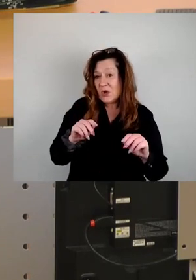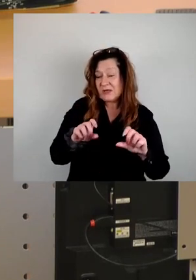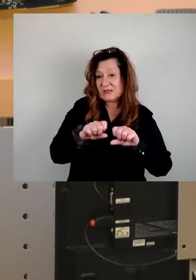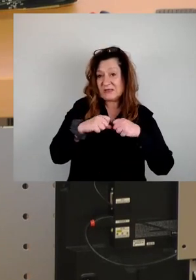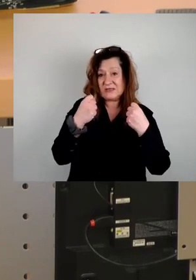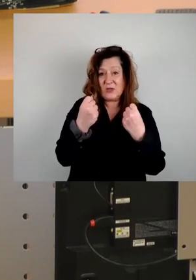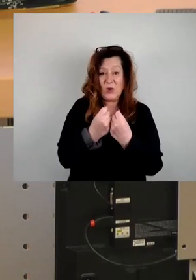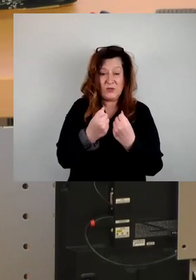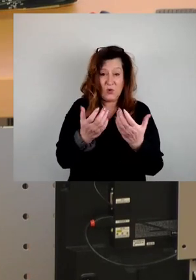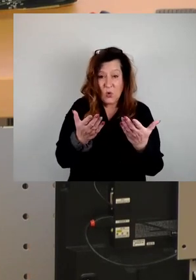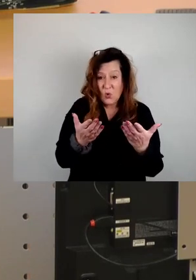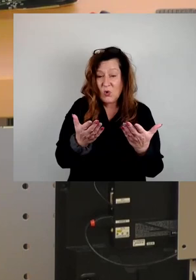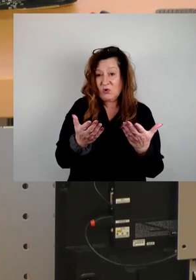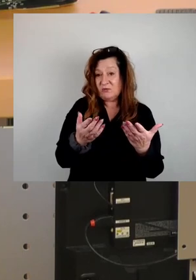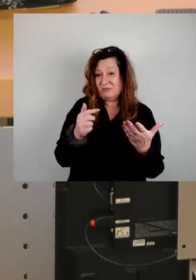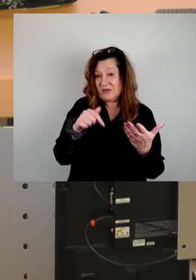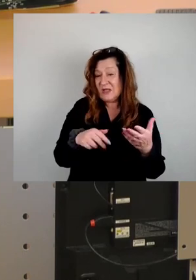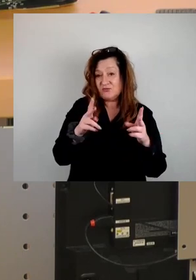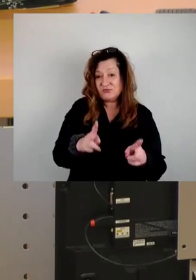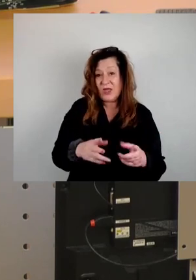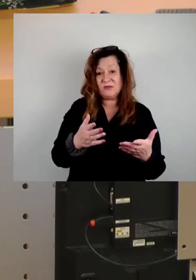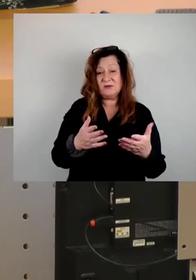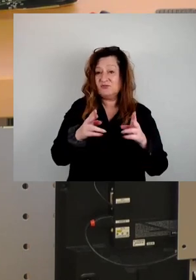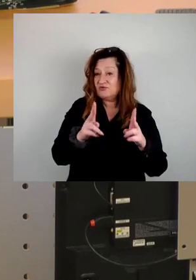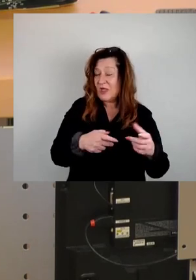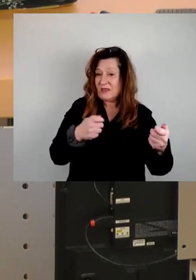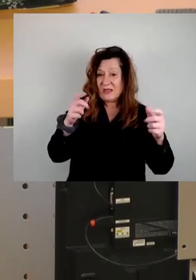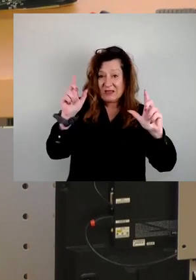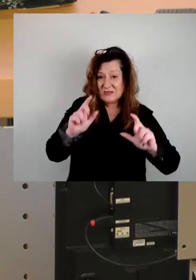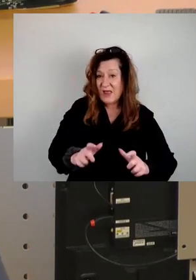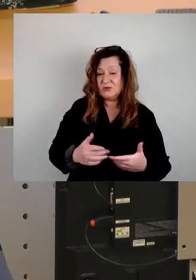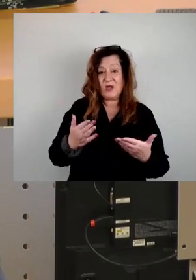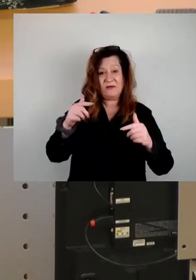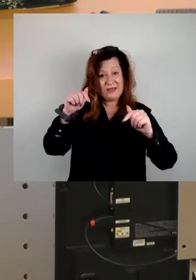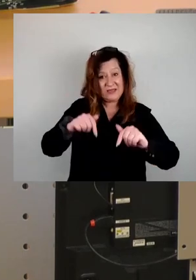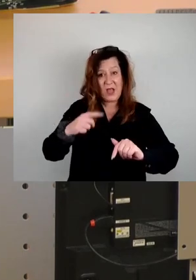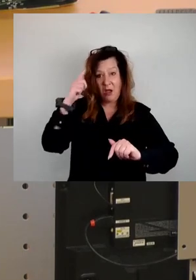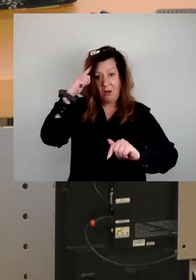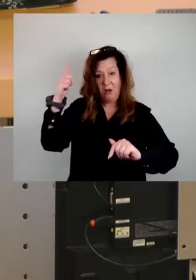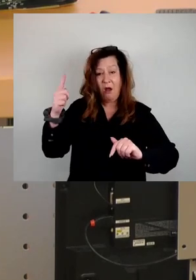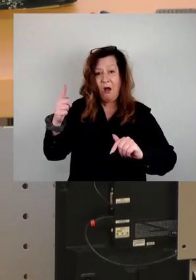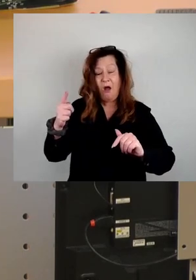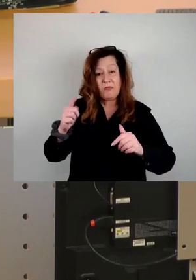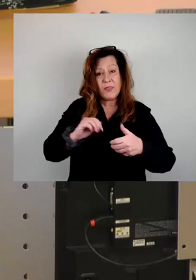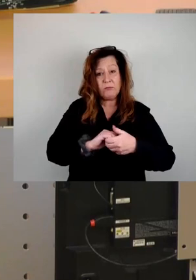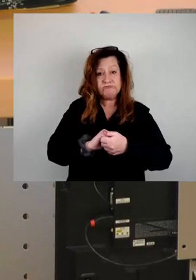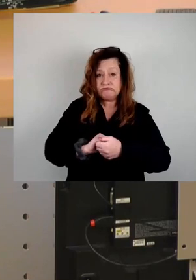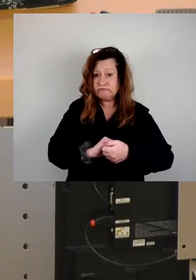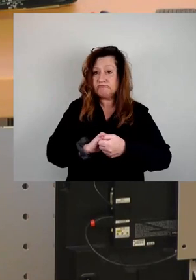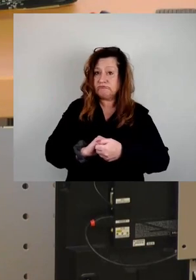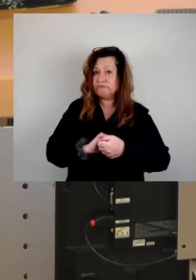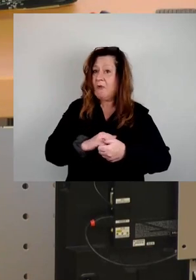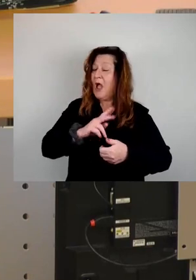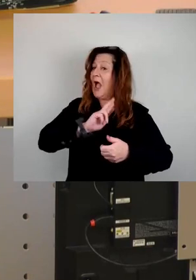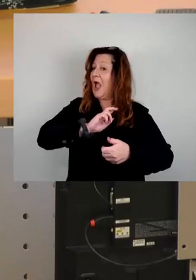Stadt, sowohl im Rat als auch in der Stadtgesellschaft, mal ziemlich einig sind, dass das eine gute Sache ist